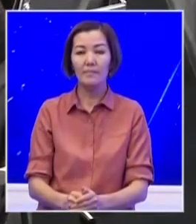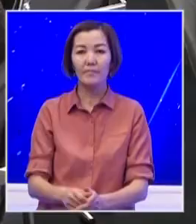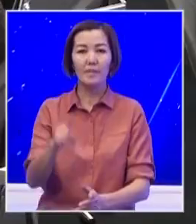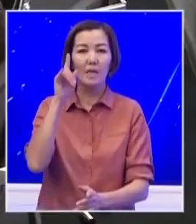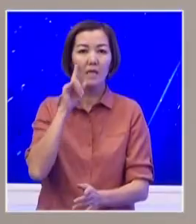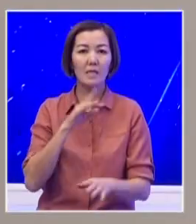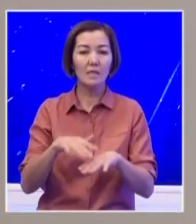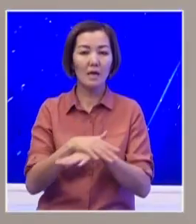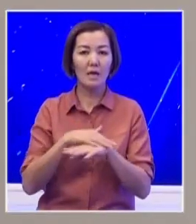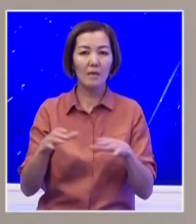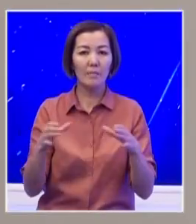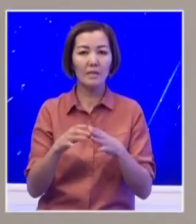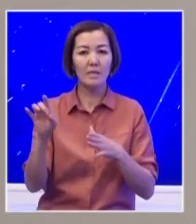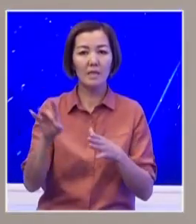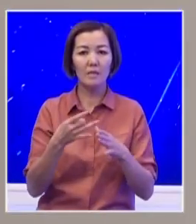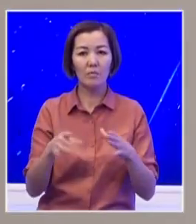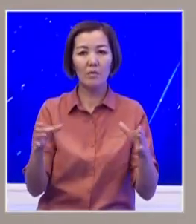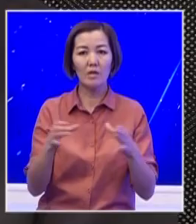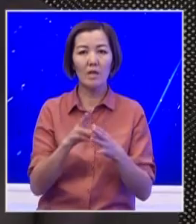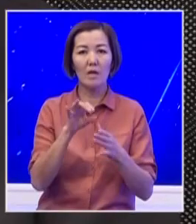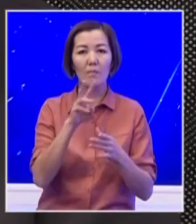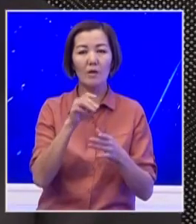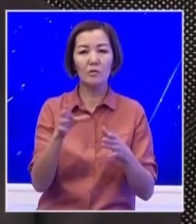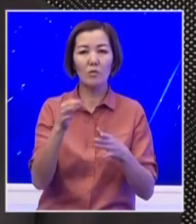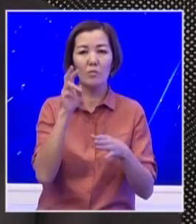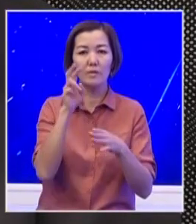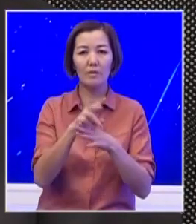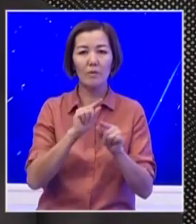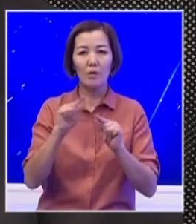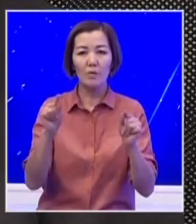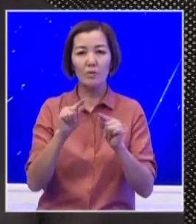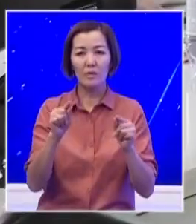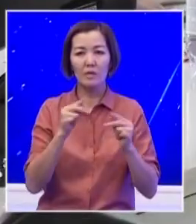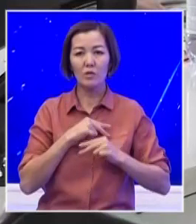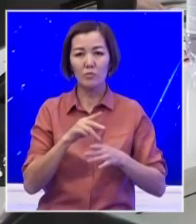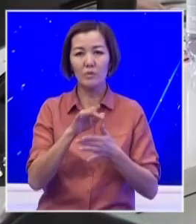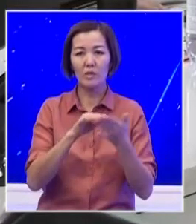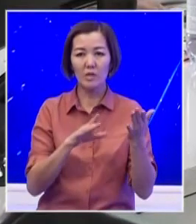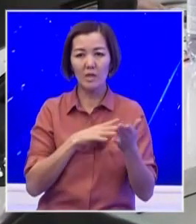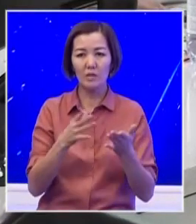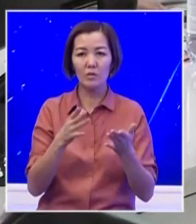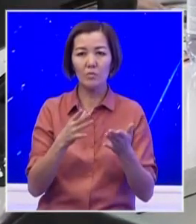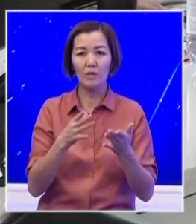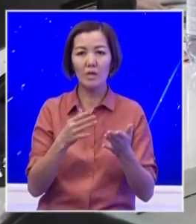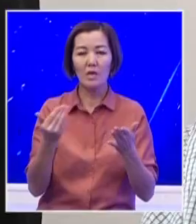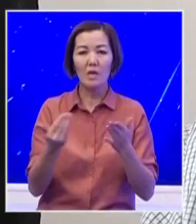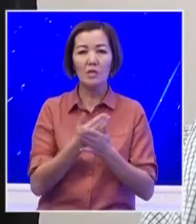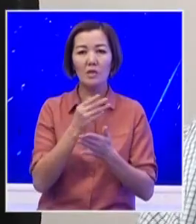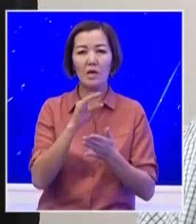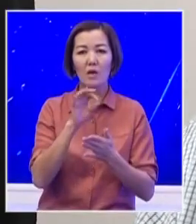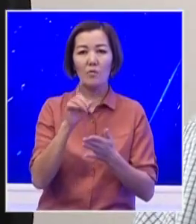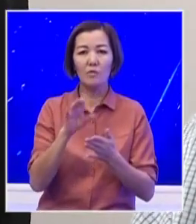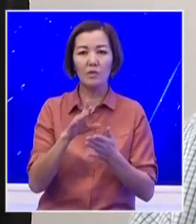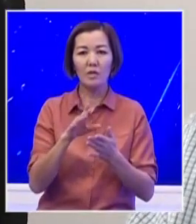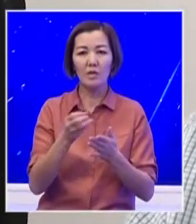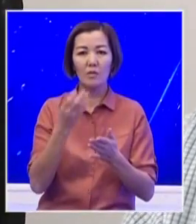Қазақстан халық партиясының республикалық штабы Маңғыстау облысында болып, өз үгіт-насихат жұмыстарын жалғастыруда. Бұл жолы олар Жөнеген қаласында болып,